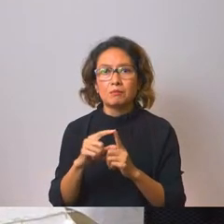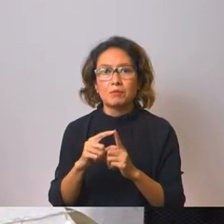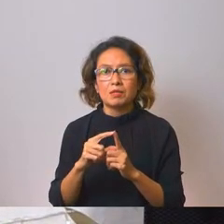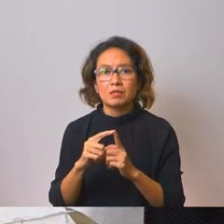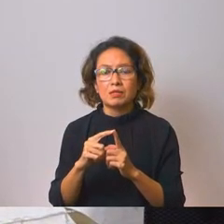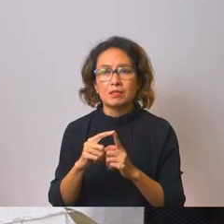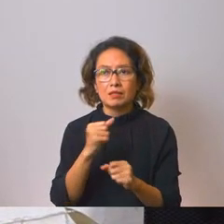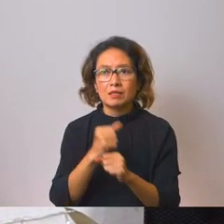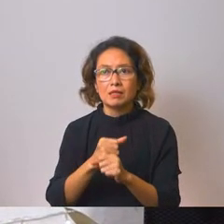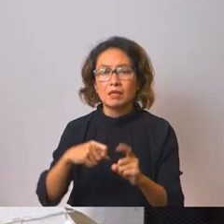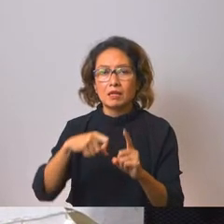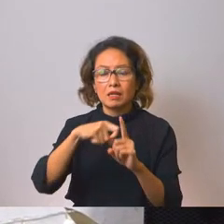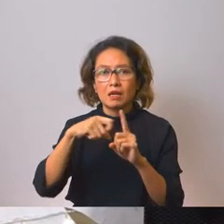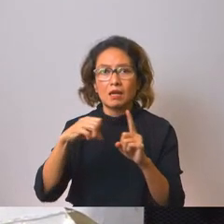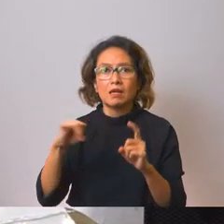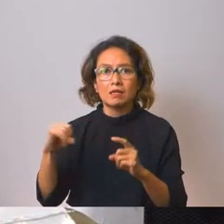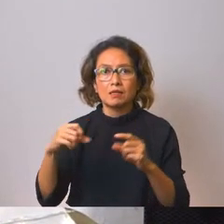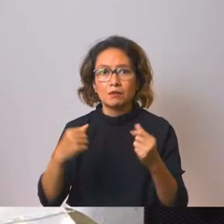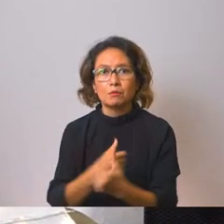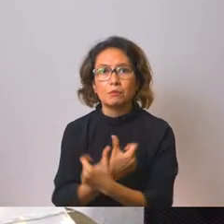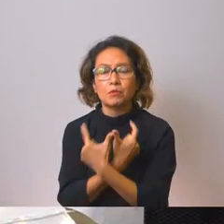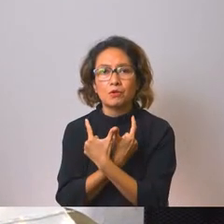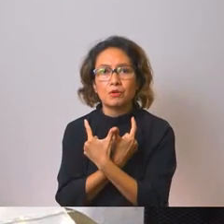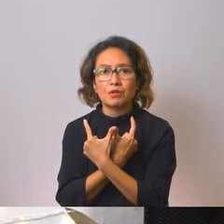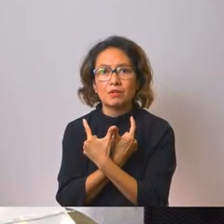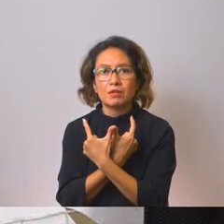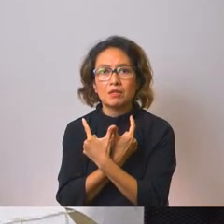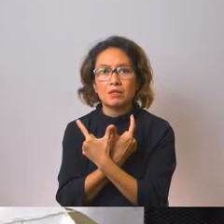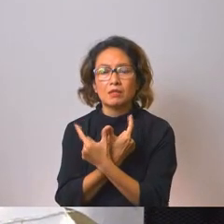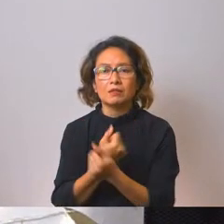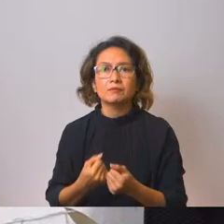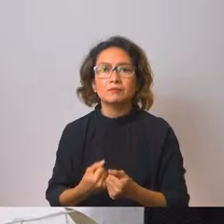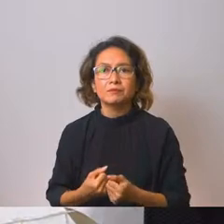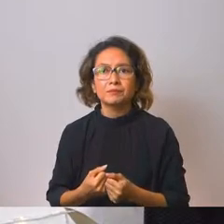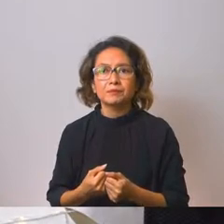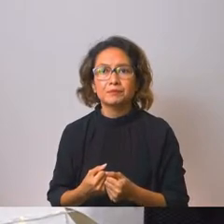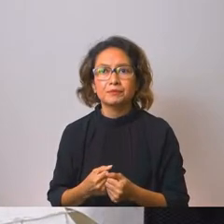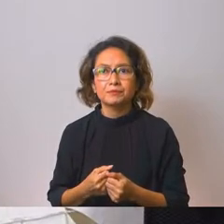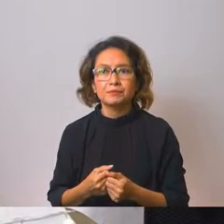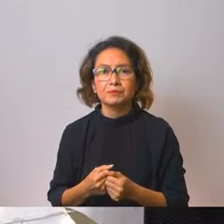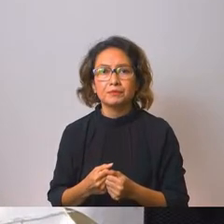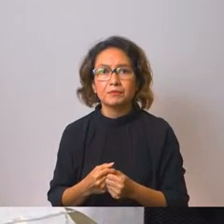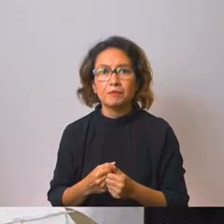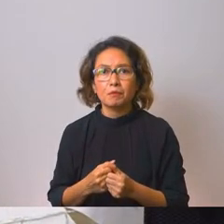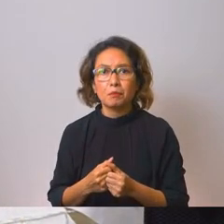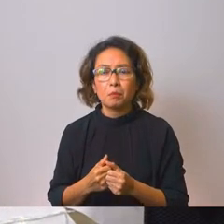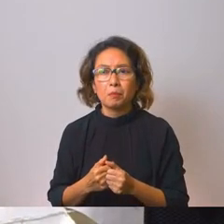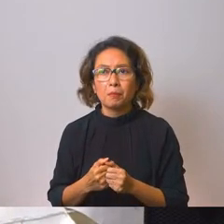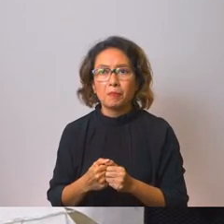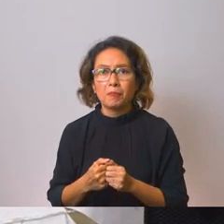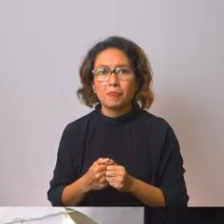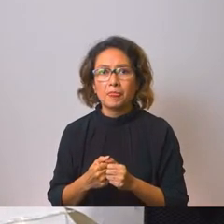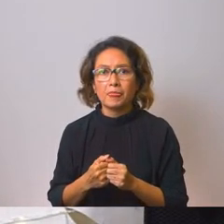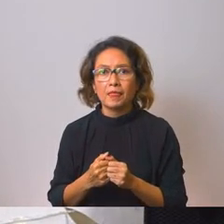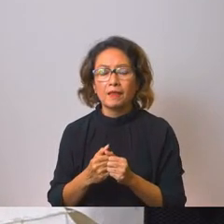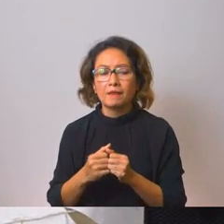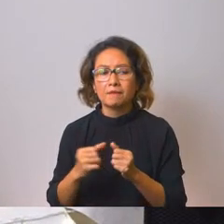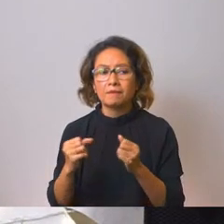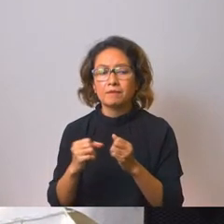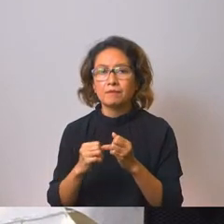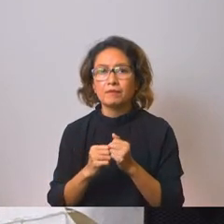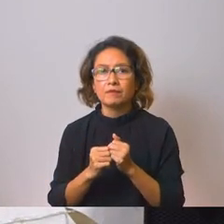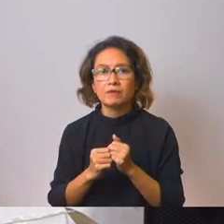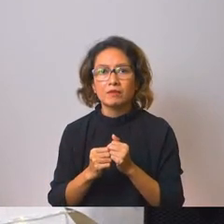surat rekomendasi dari Badan Pekerja Majelis Sinode atau BPMS GKI